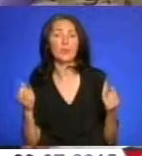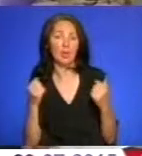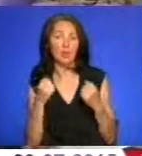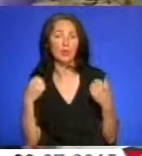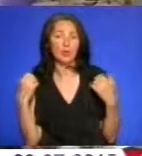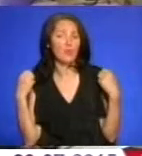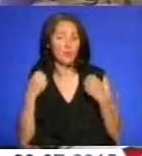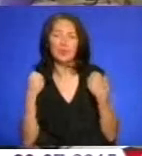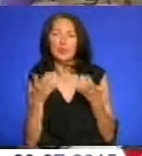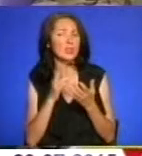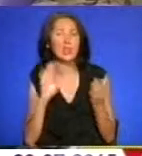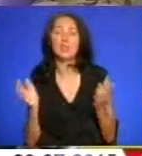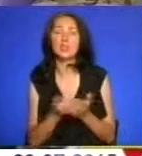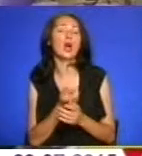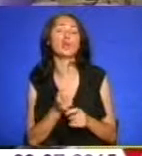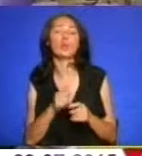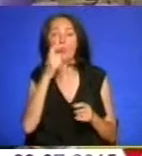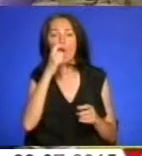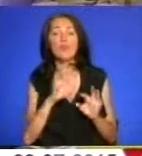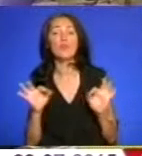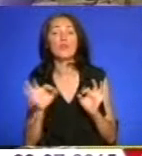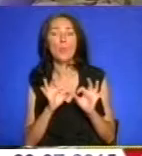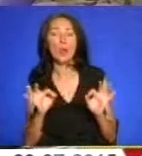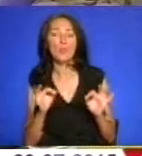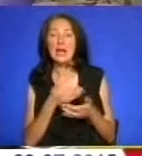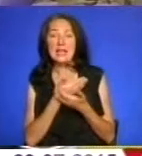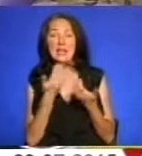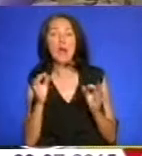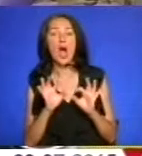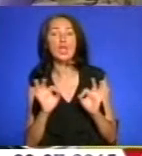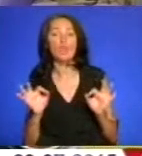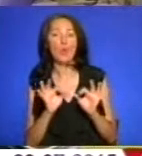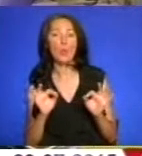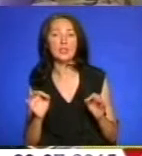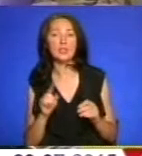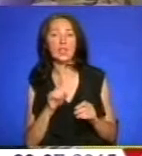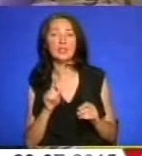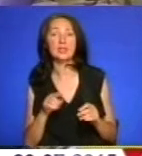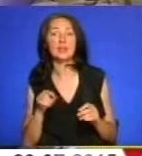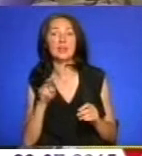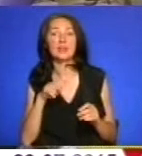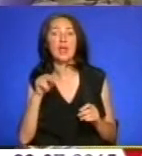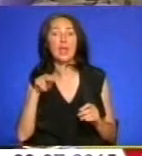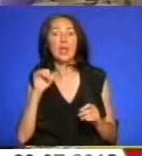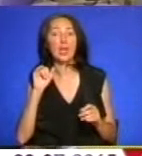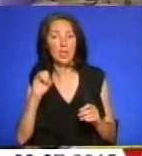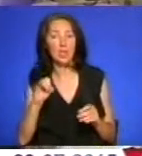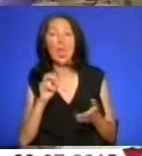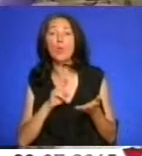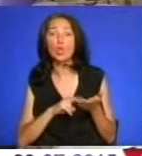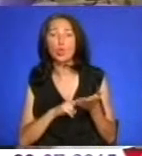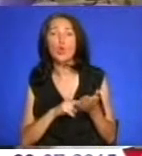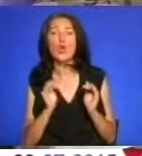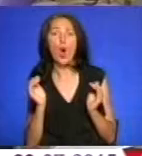По-перше, дуже погана інформація, Немає інформації з ДПІ. З податкової